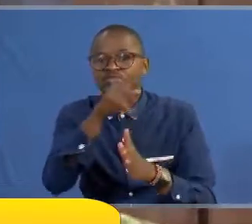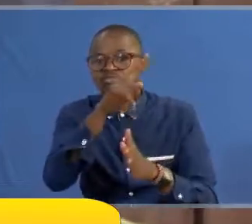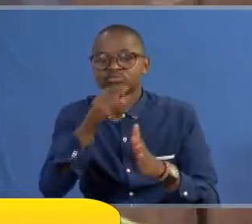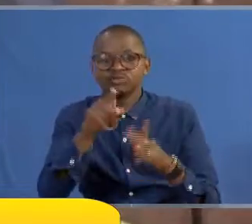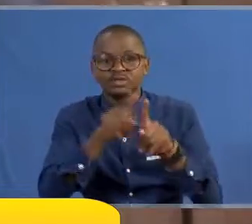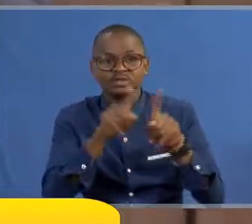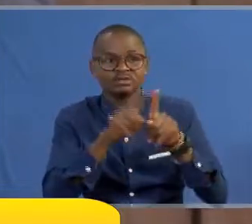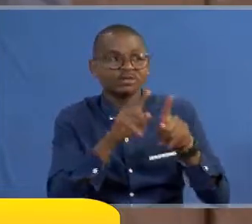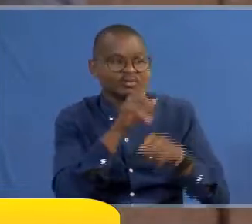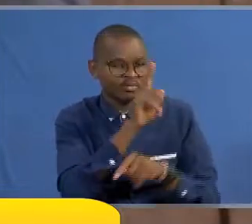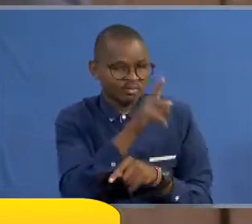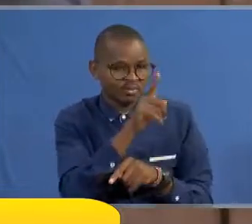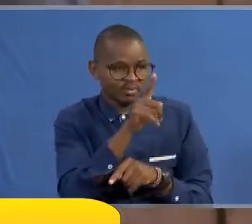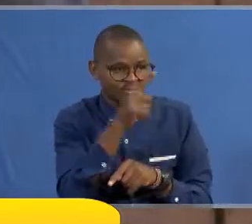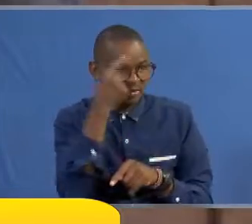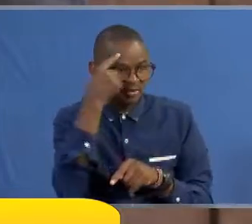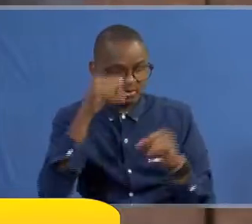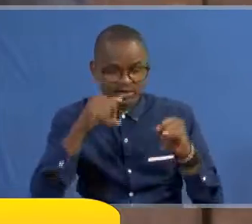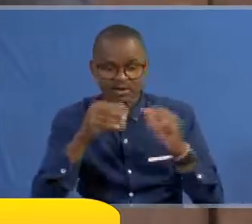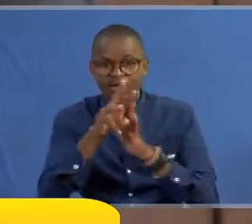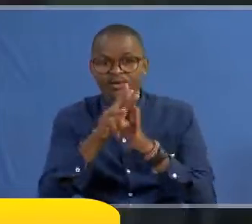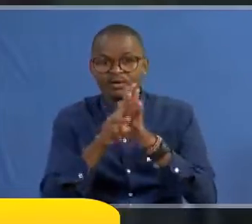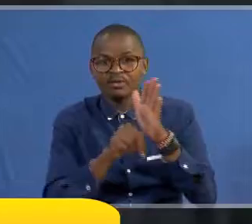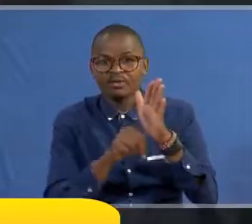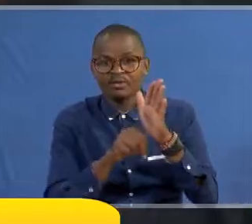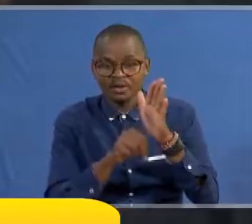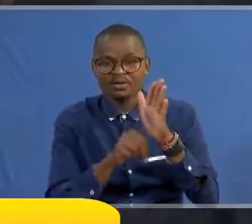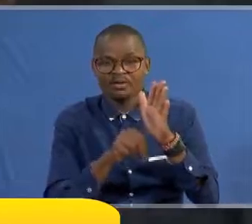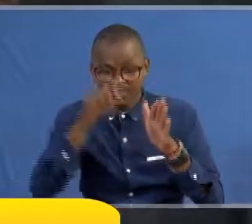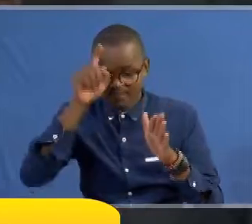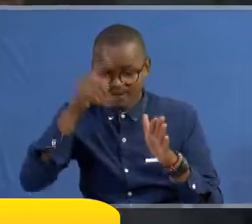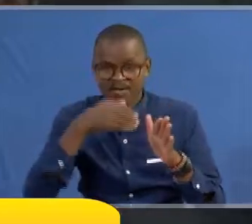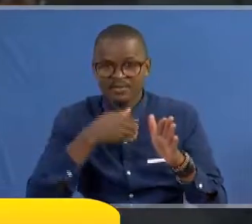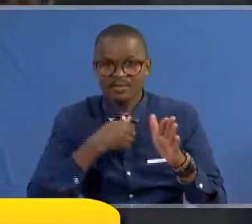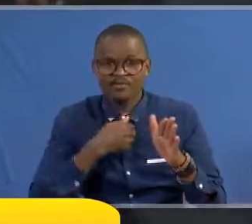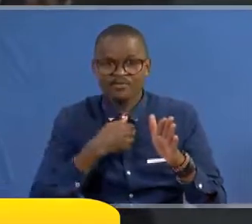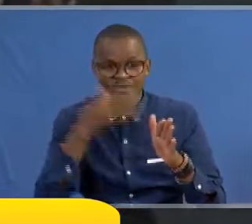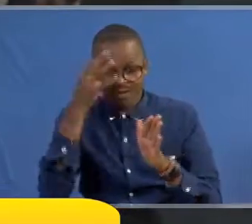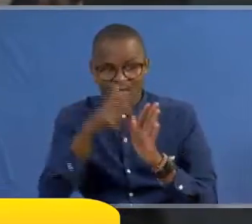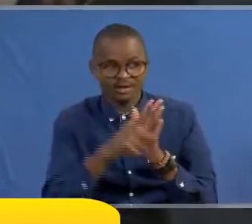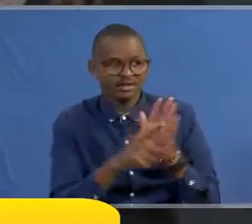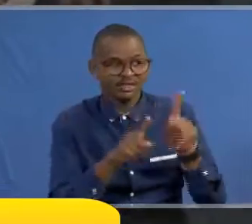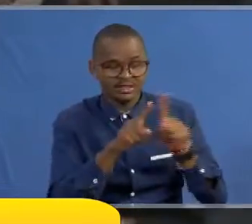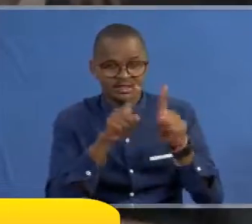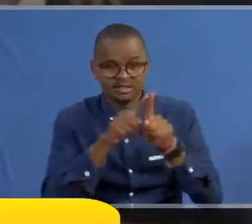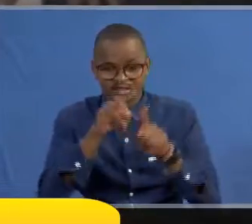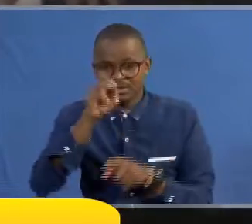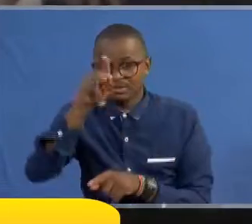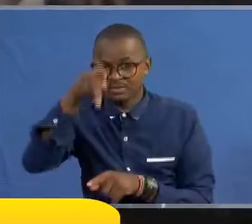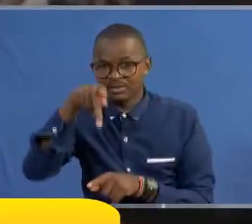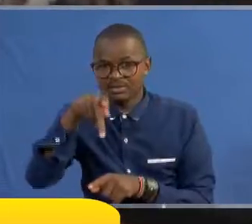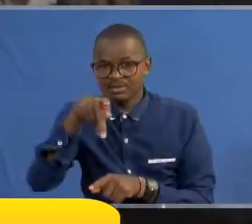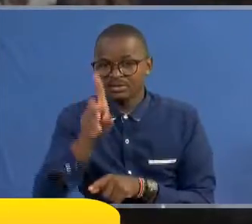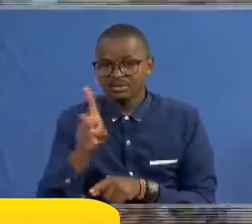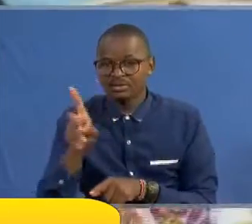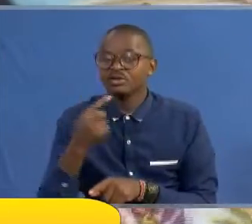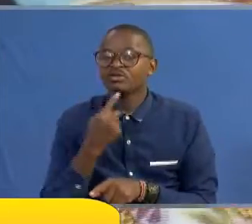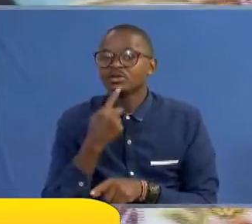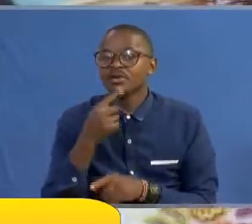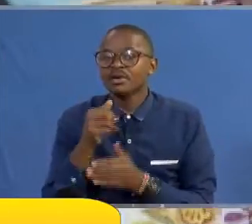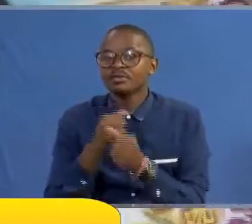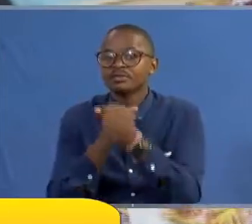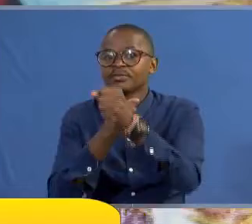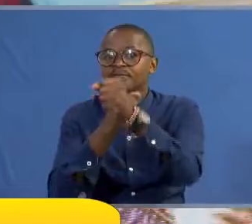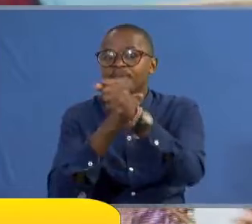huku akiwaonya wanaopinga mtaala huo kuwa watakiona cha mtema kuni. Na leo hii mbunge wa Changamwe amejitokeza